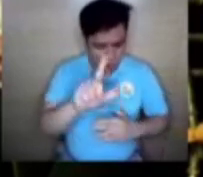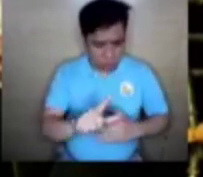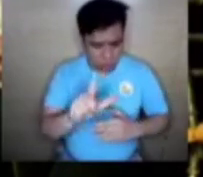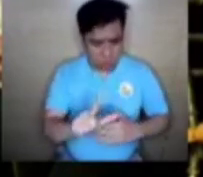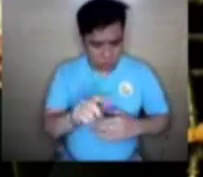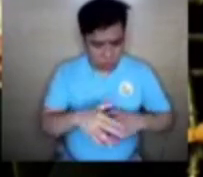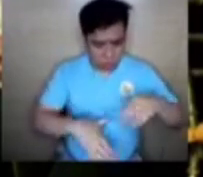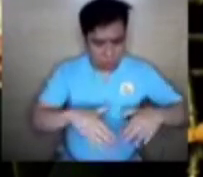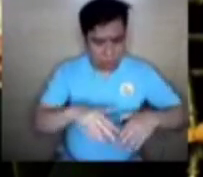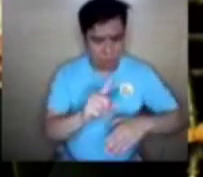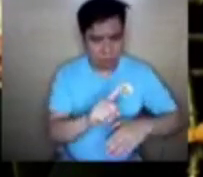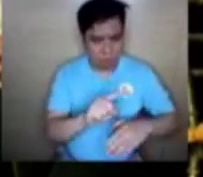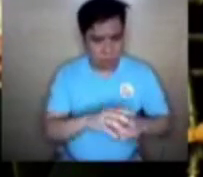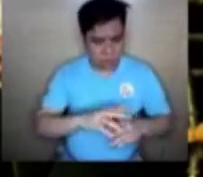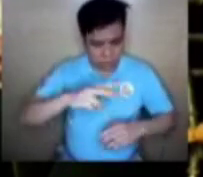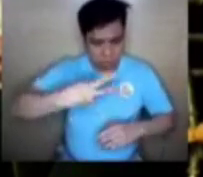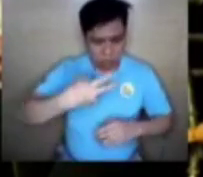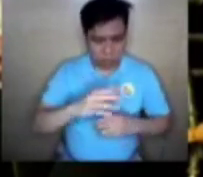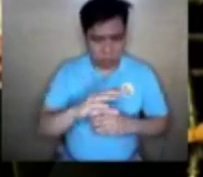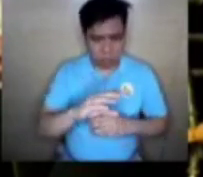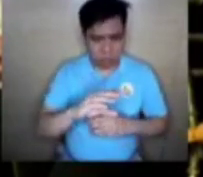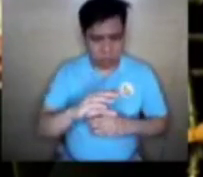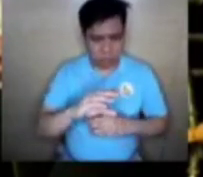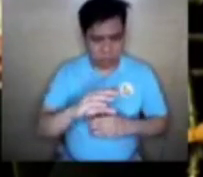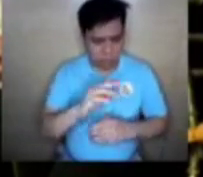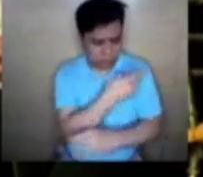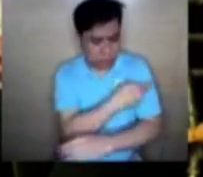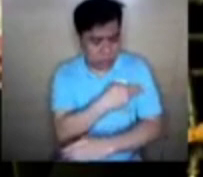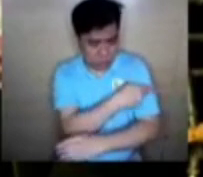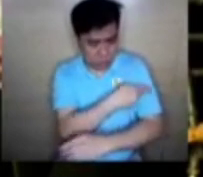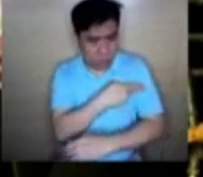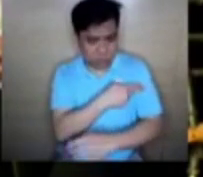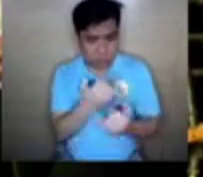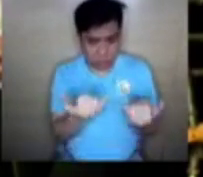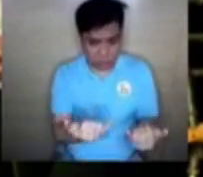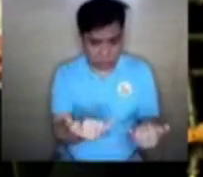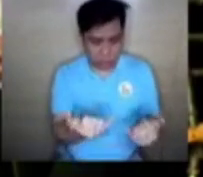billing sa ating dalawang city-run hospital.